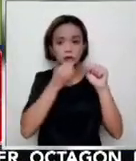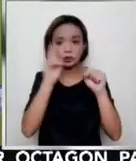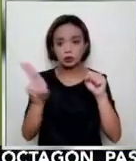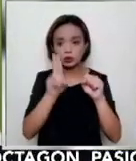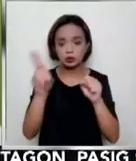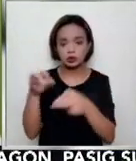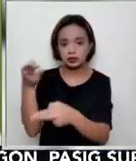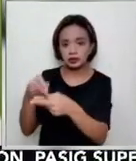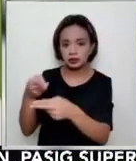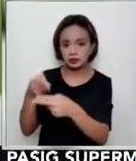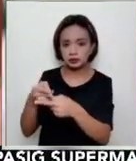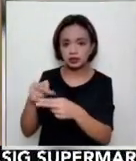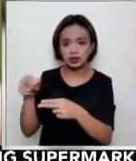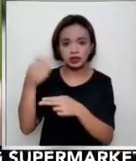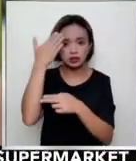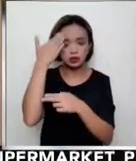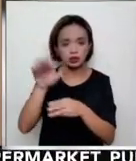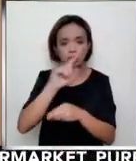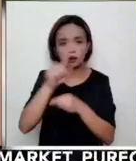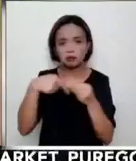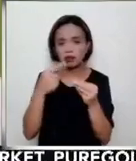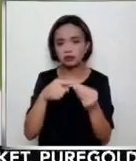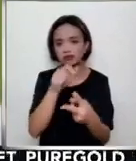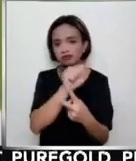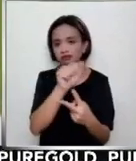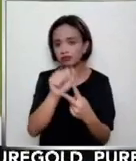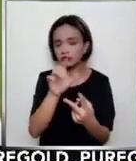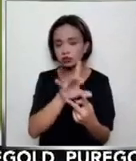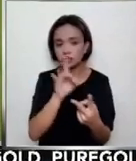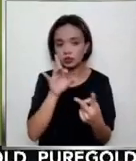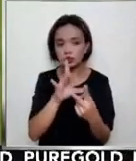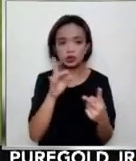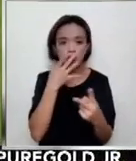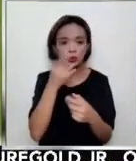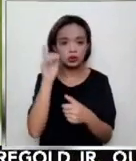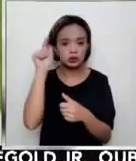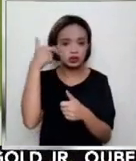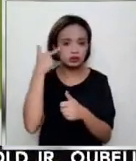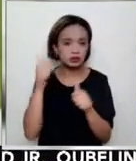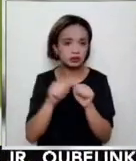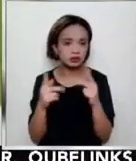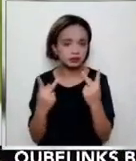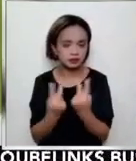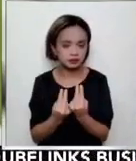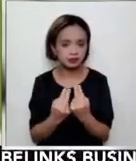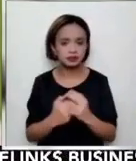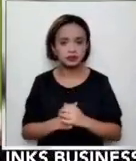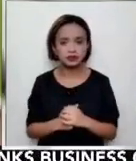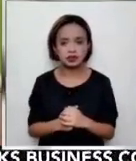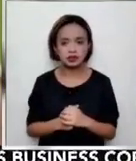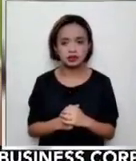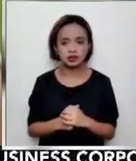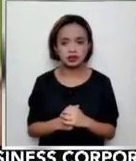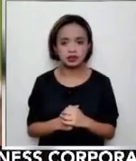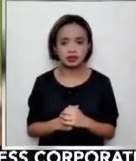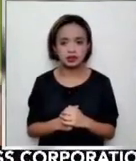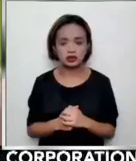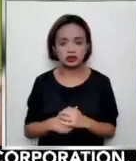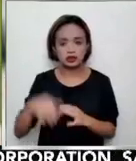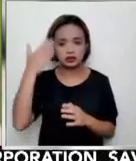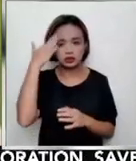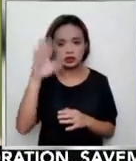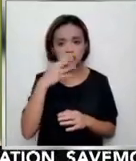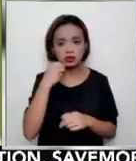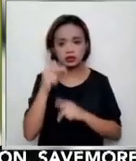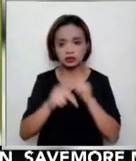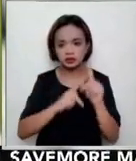siyang kinalaman sa ISAF o Intelligence Service of the Armed Forces of the Philippines. Hindi na daw niya kilala ang mga tao rito at wala siyang